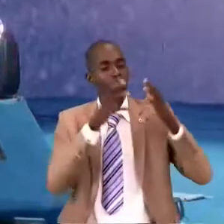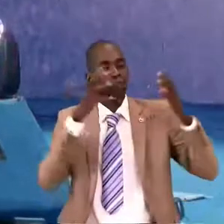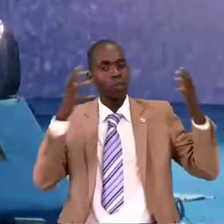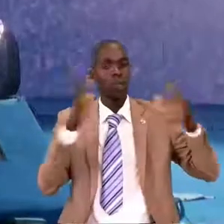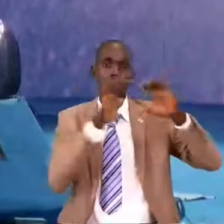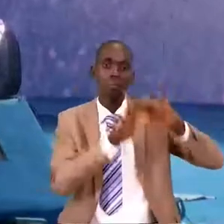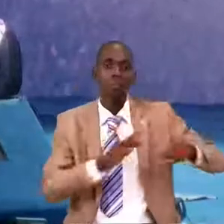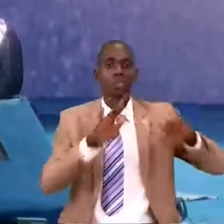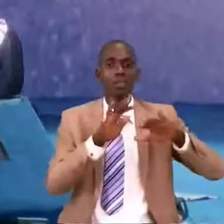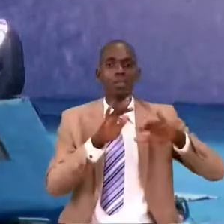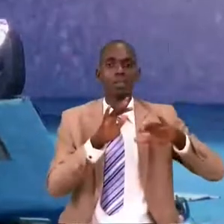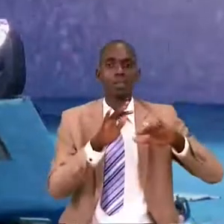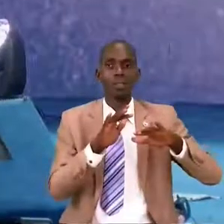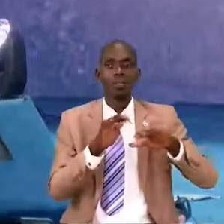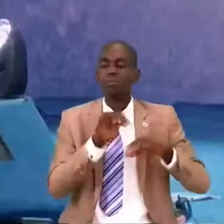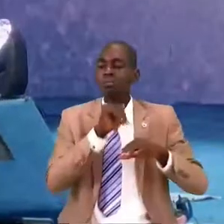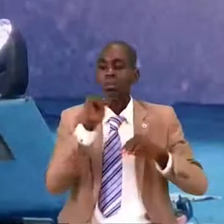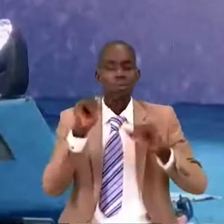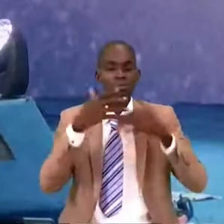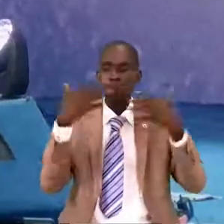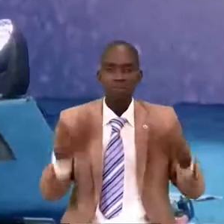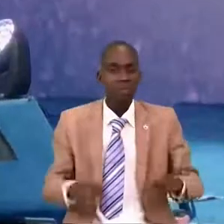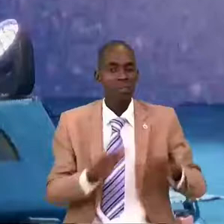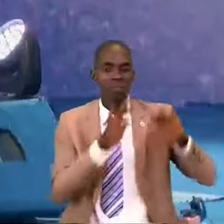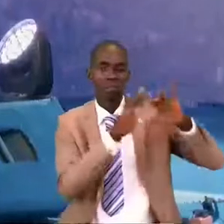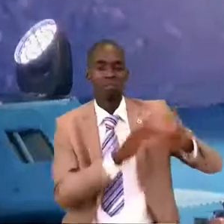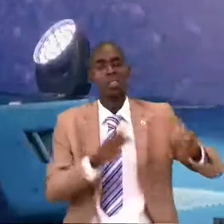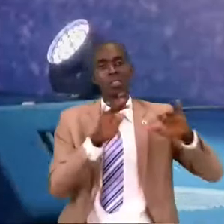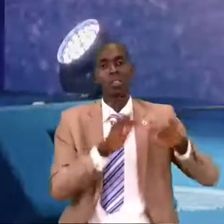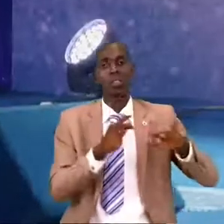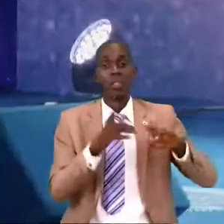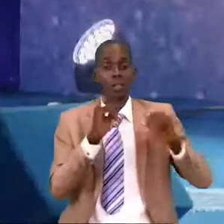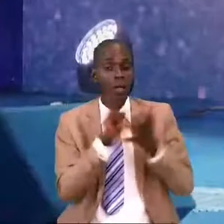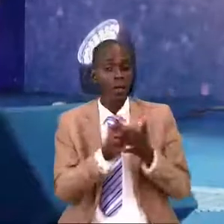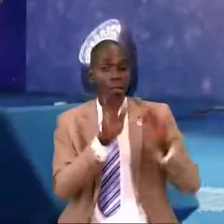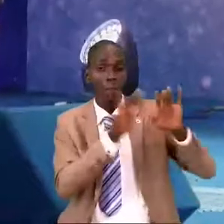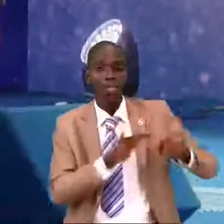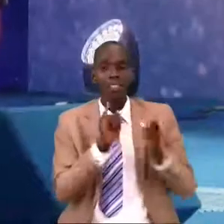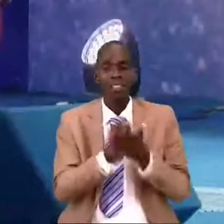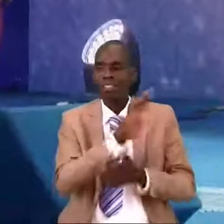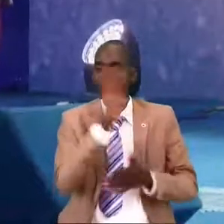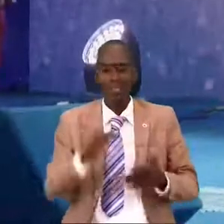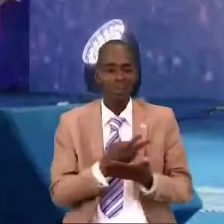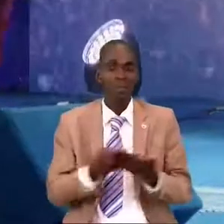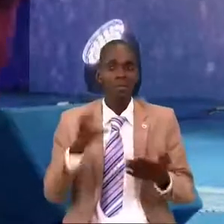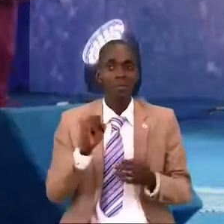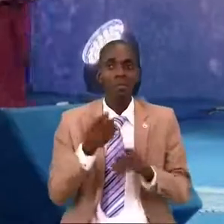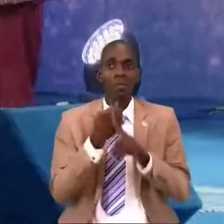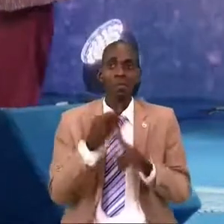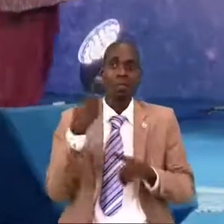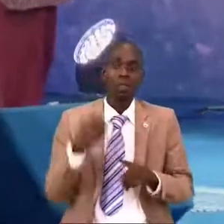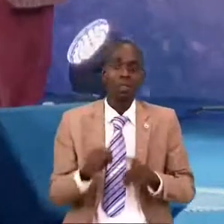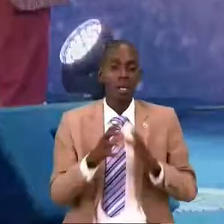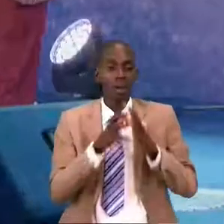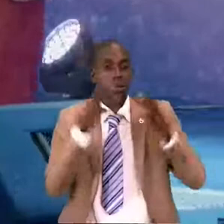la miséricorde infaillible. Pour ça, selon sa grande miséricorde, nous a régénéré, né de